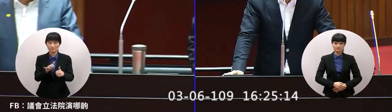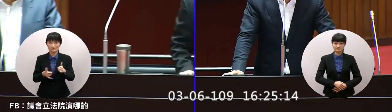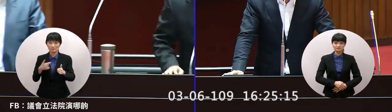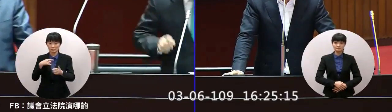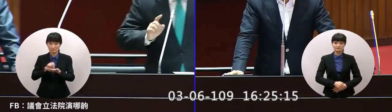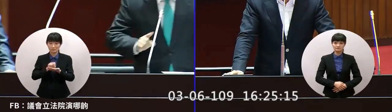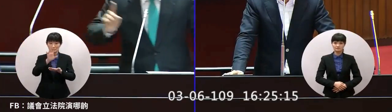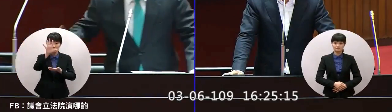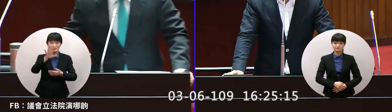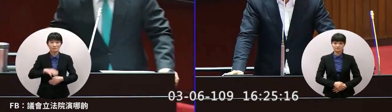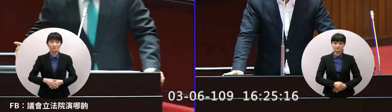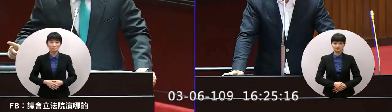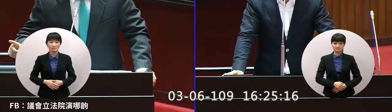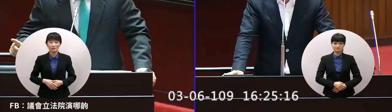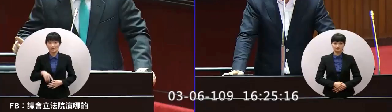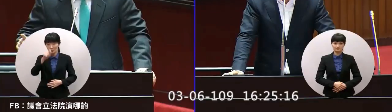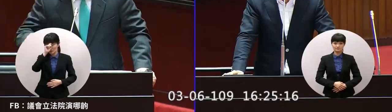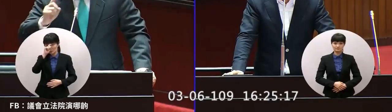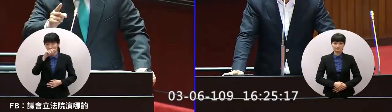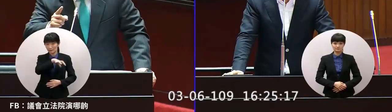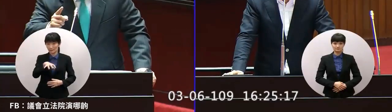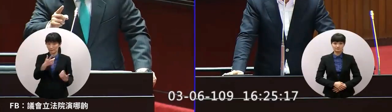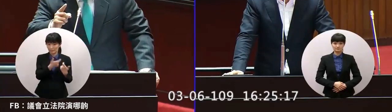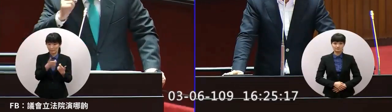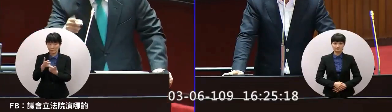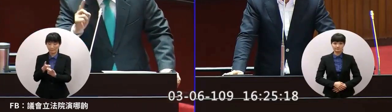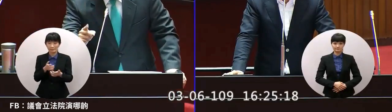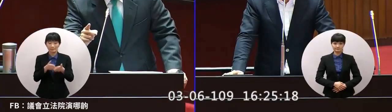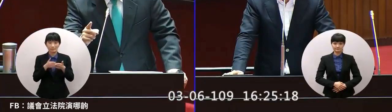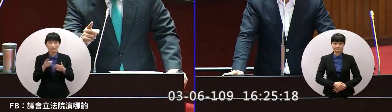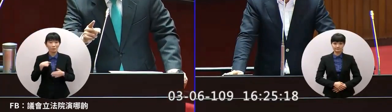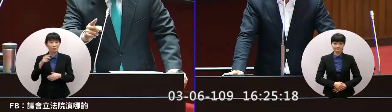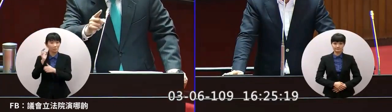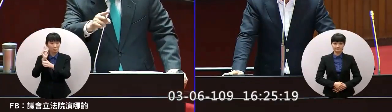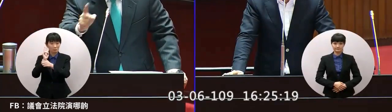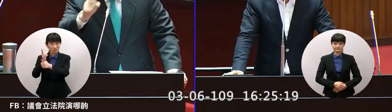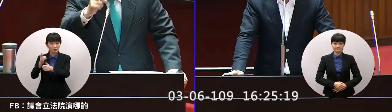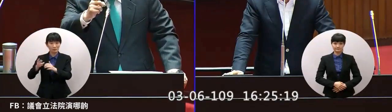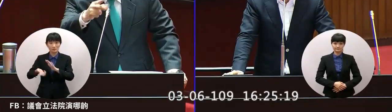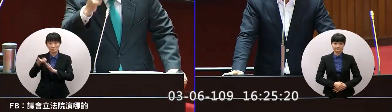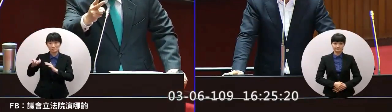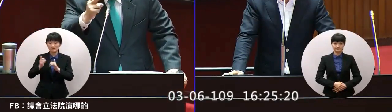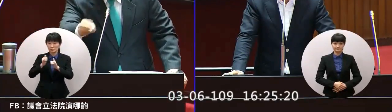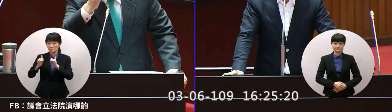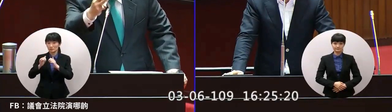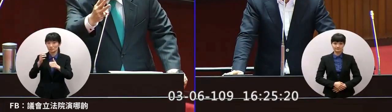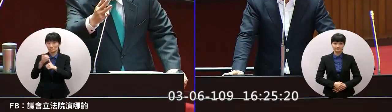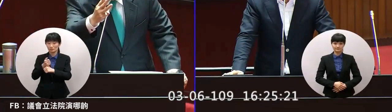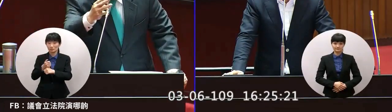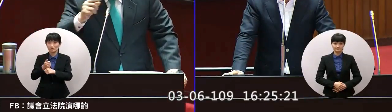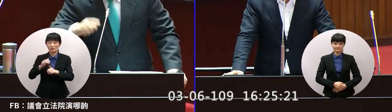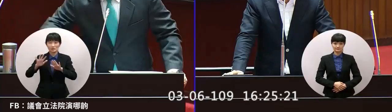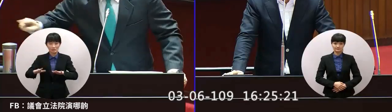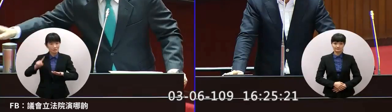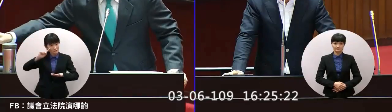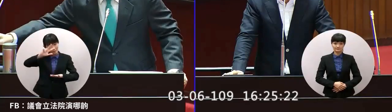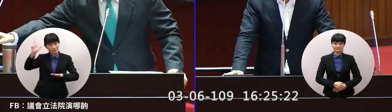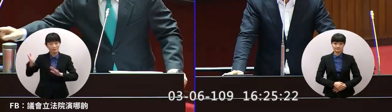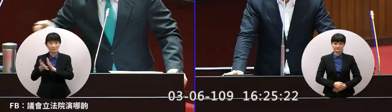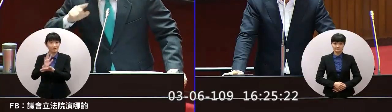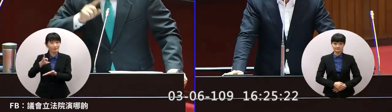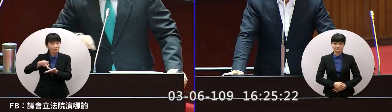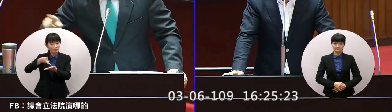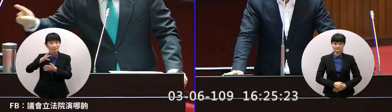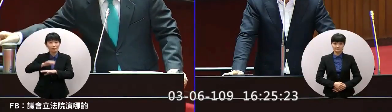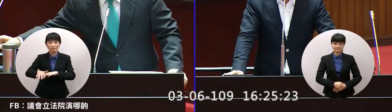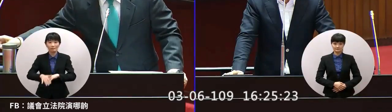者，为着要配合这吼，我嘛叫移民署吼，本来一天一届变两届，即马变三届。啊，去了后